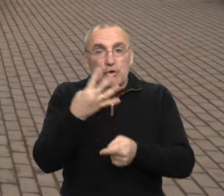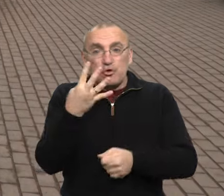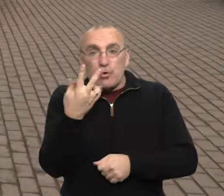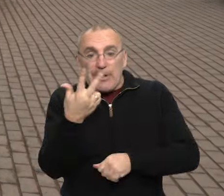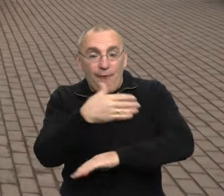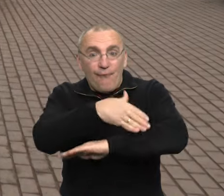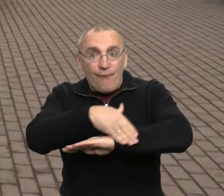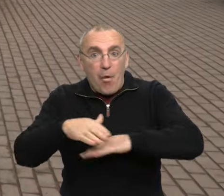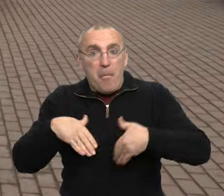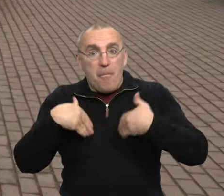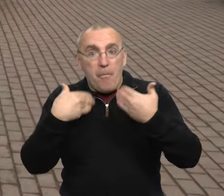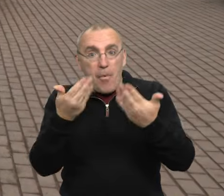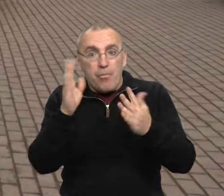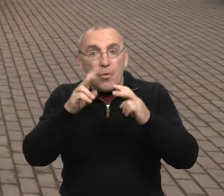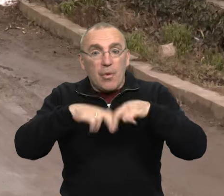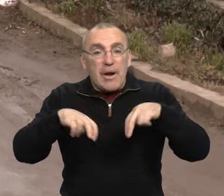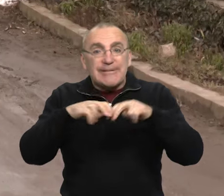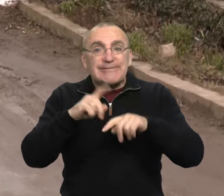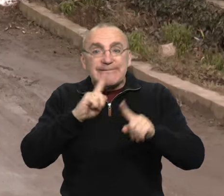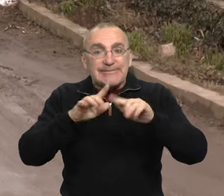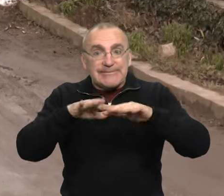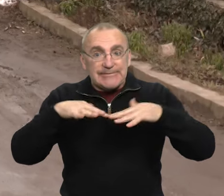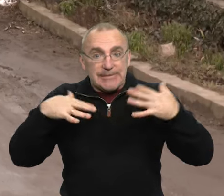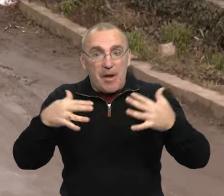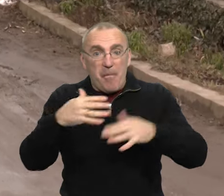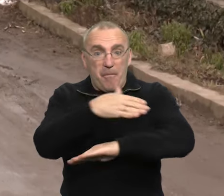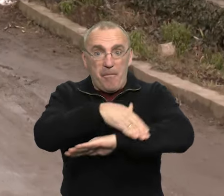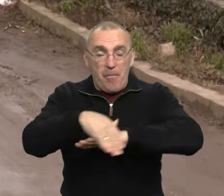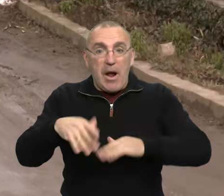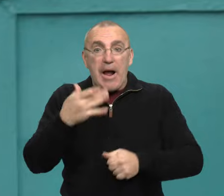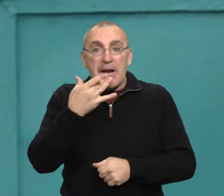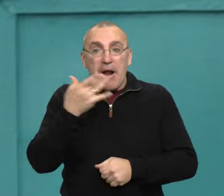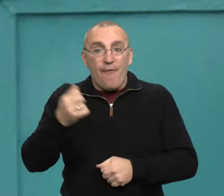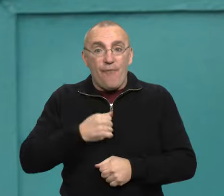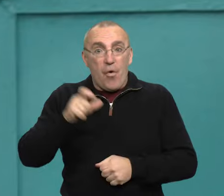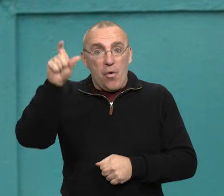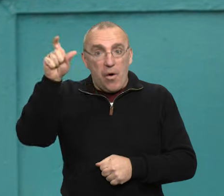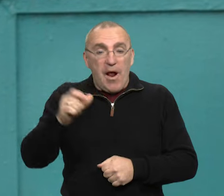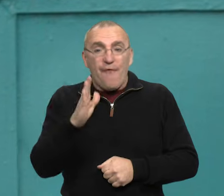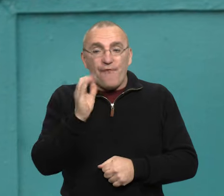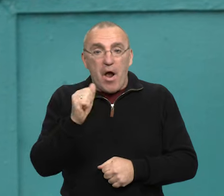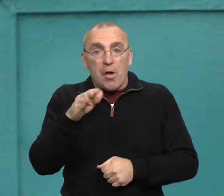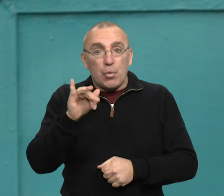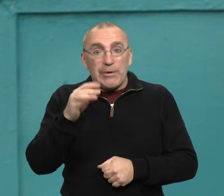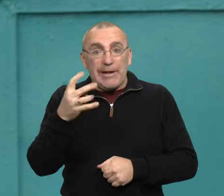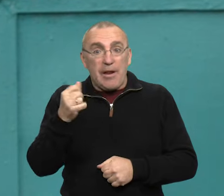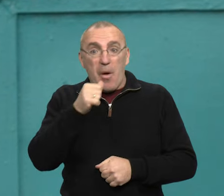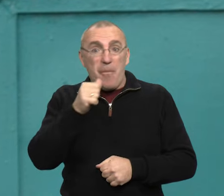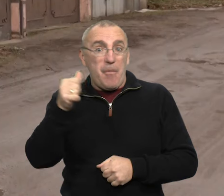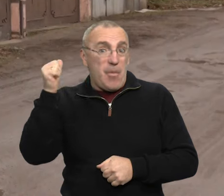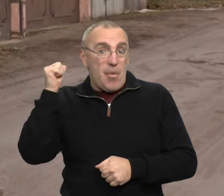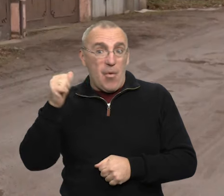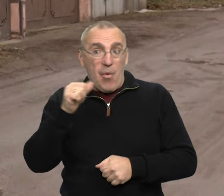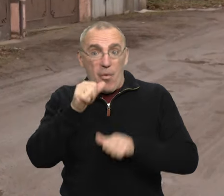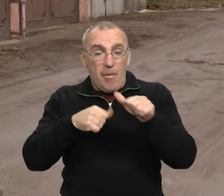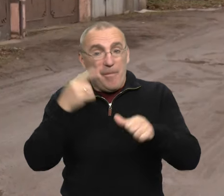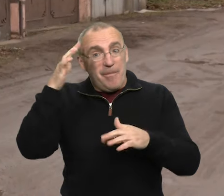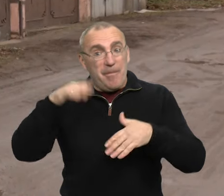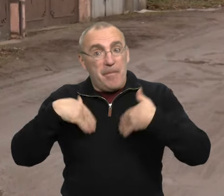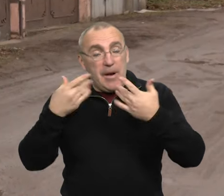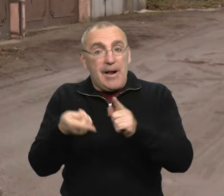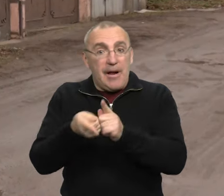вулиці пропозиції внесуть на розгляд сесії цей провулок носить ім'я радянського воєначальника Ватутіна у позаминулому році його пропонували